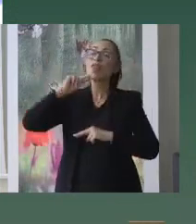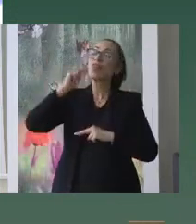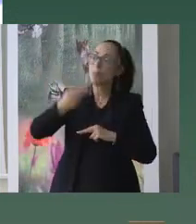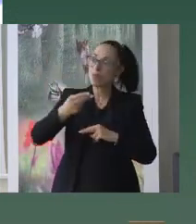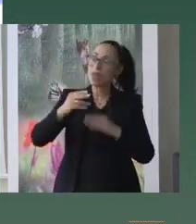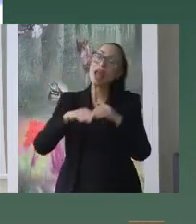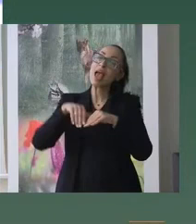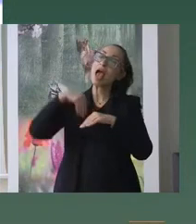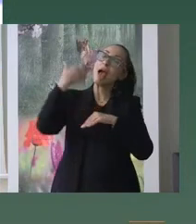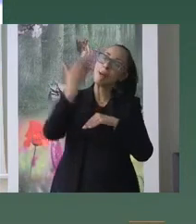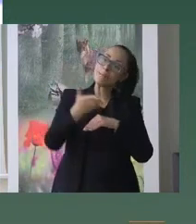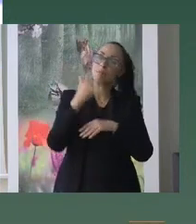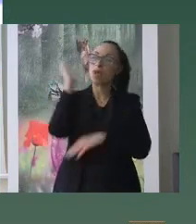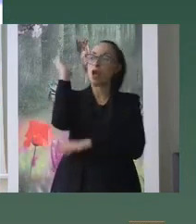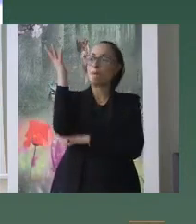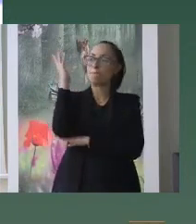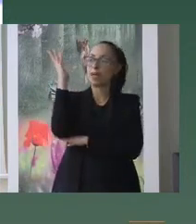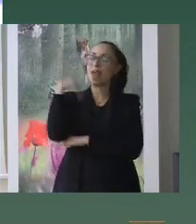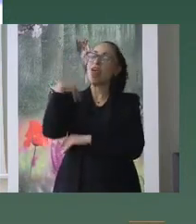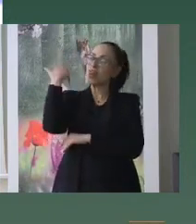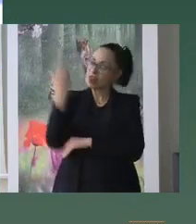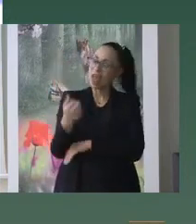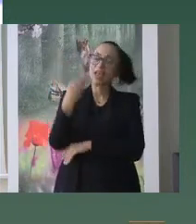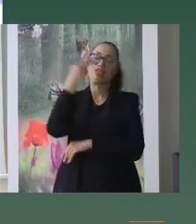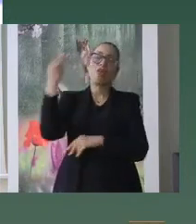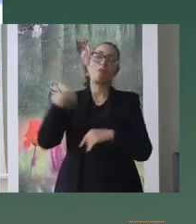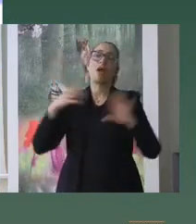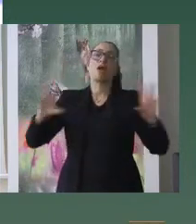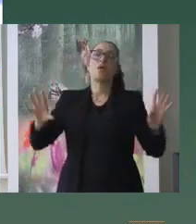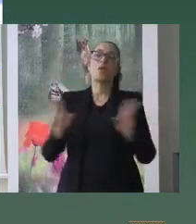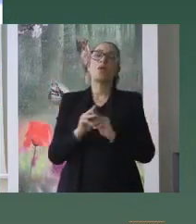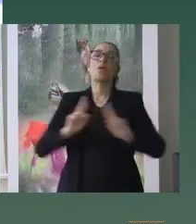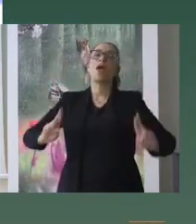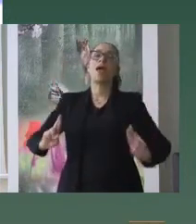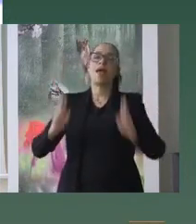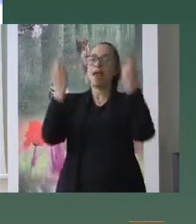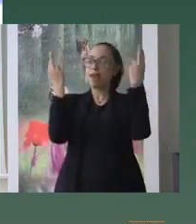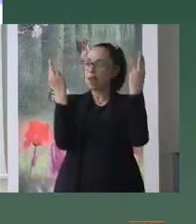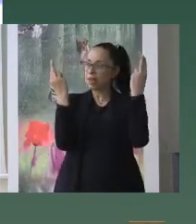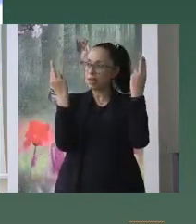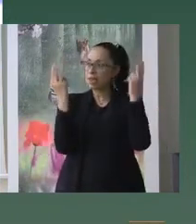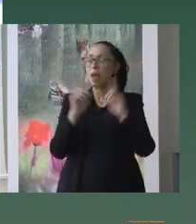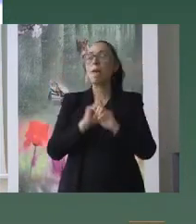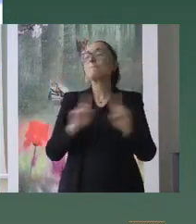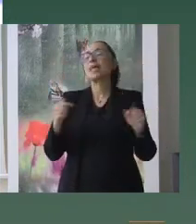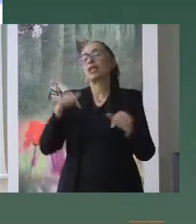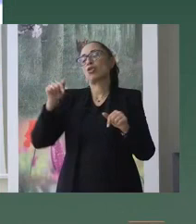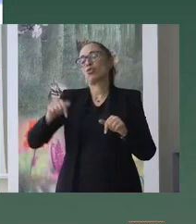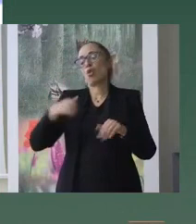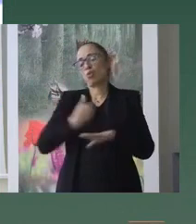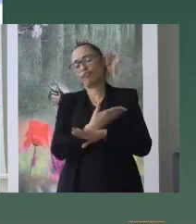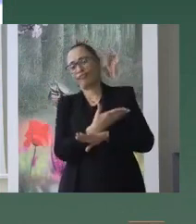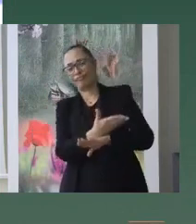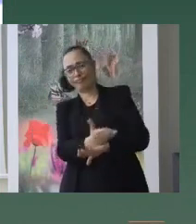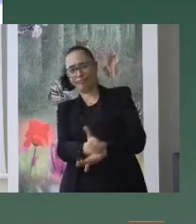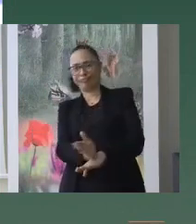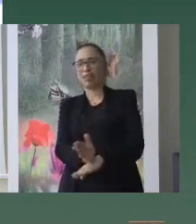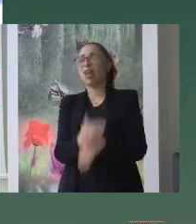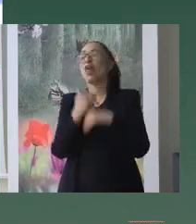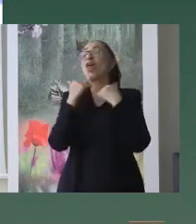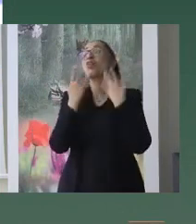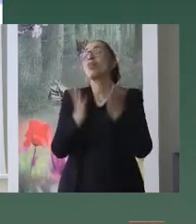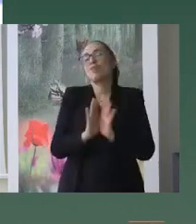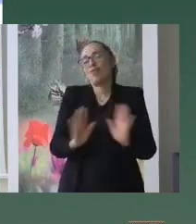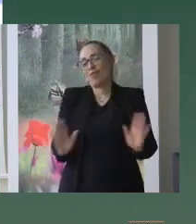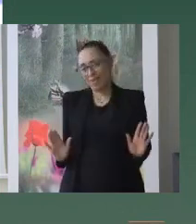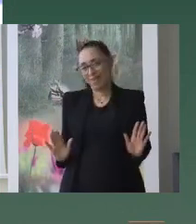απαντηθούν και στην επόμενη ομιλία μας, η οποία θα έχει θέμα την ενέργεια, ανανεώσιμες πηγές ενέργειας. Ας μην εξαντλήσουμε αυτό το θέμα σήμερα, γιατί δεν μπορεί